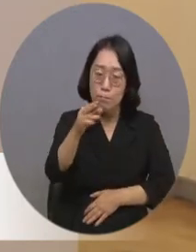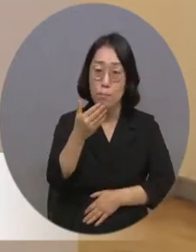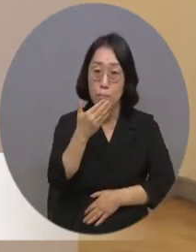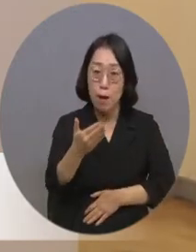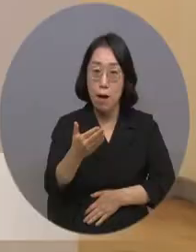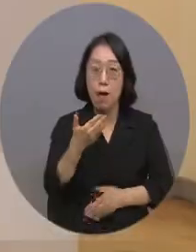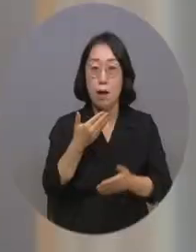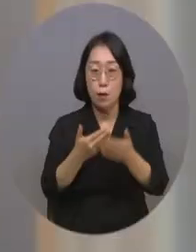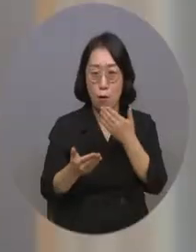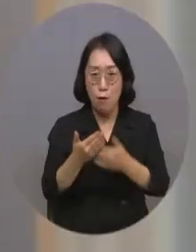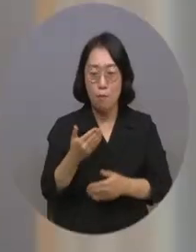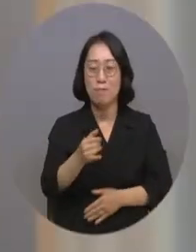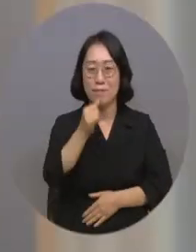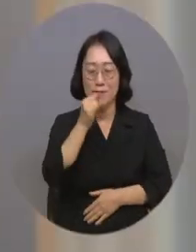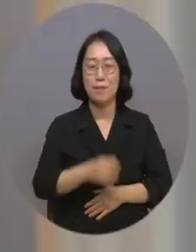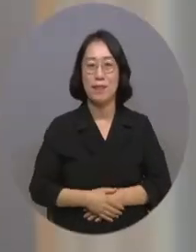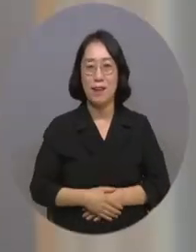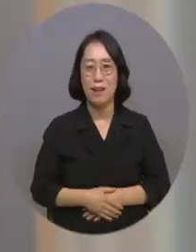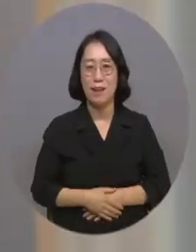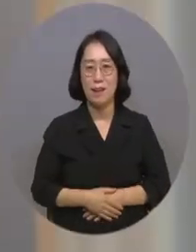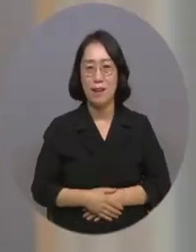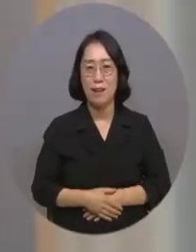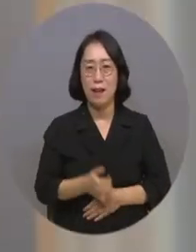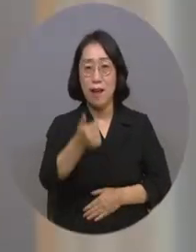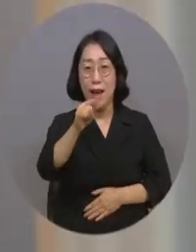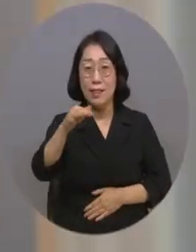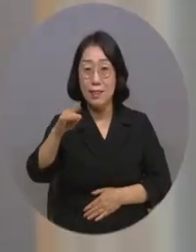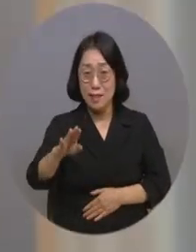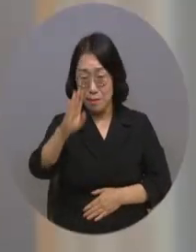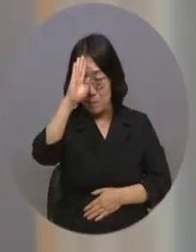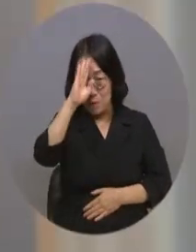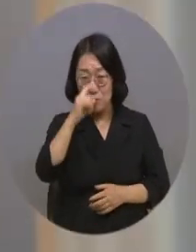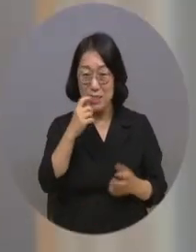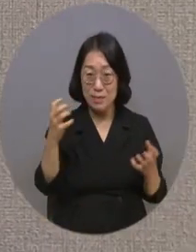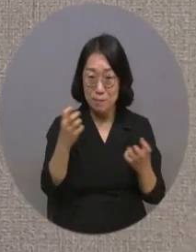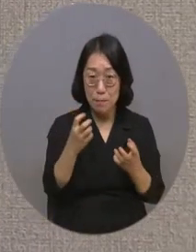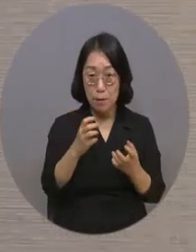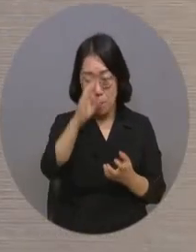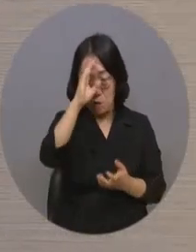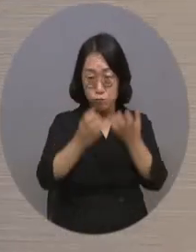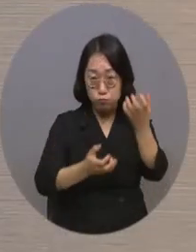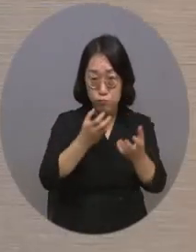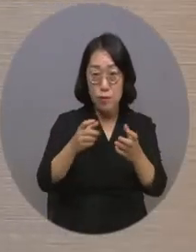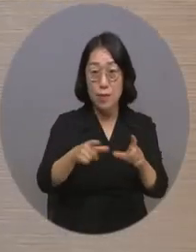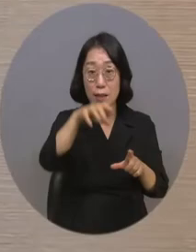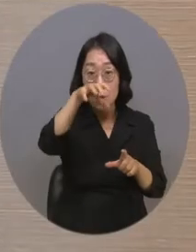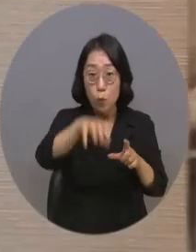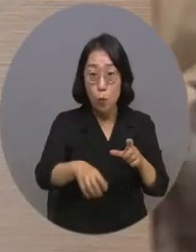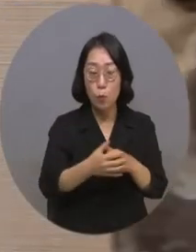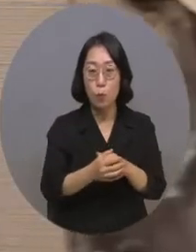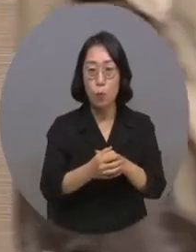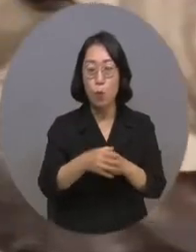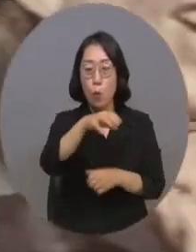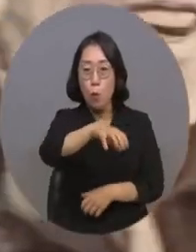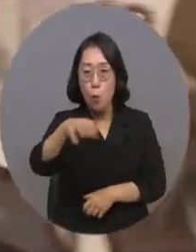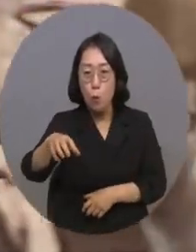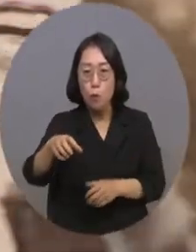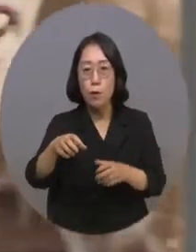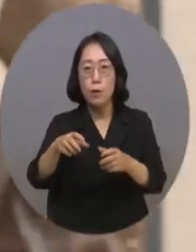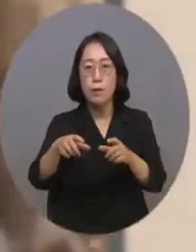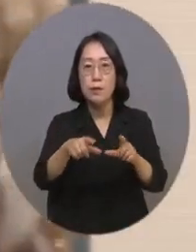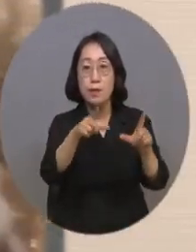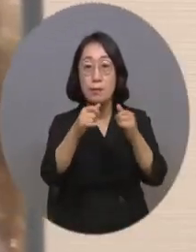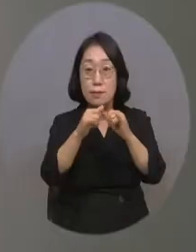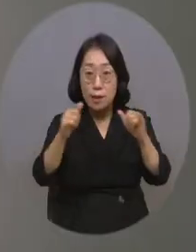특별한 경험을 했습니다. 한센인 정착촌인 여수 도성마을과 횡간도 두 마을 주민의 삶